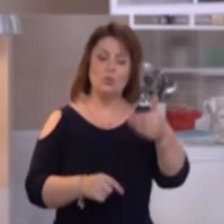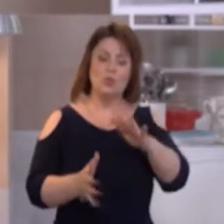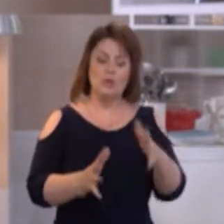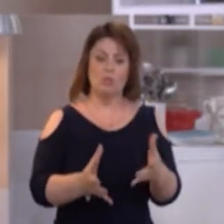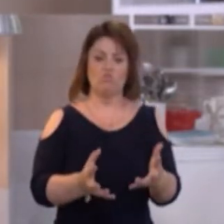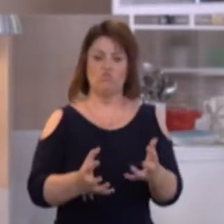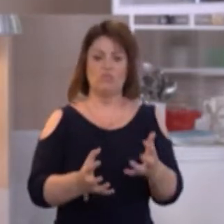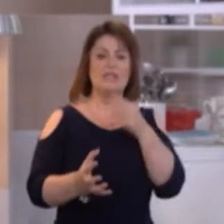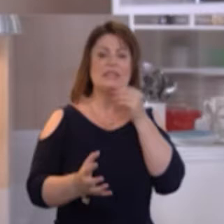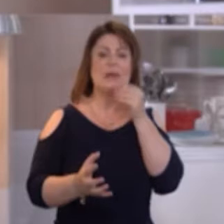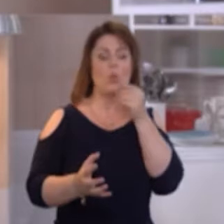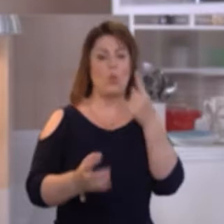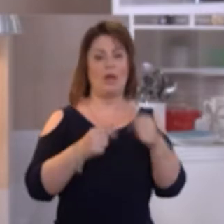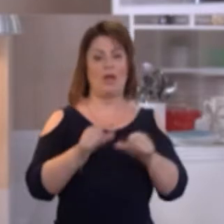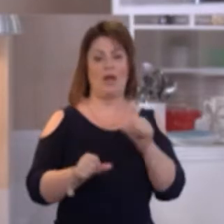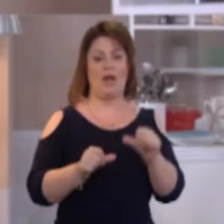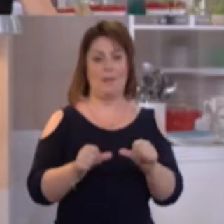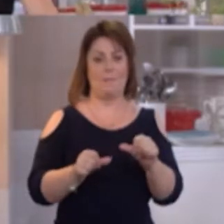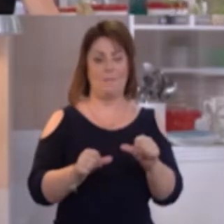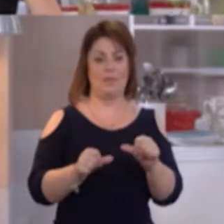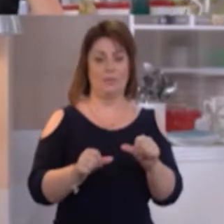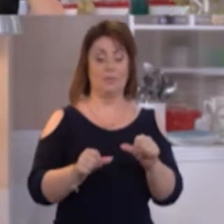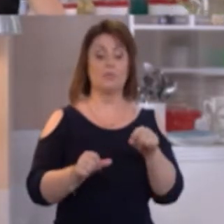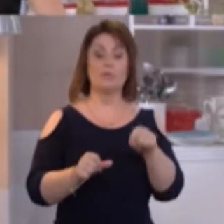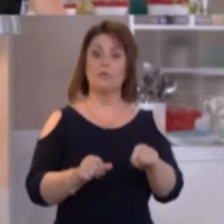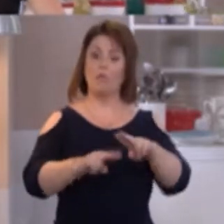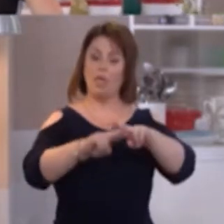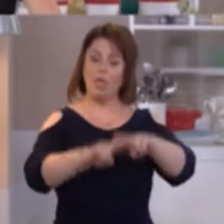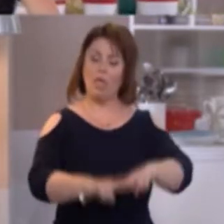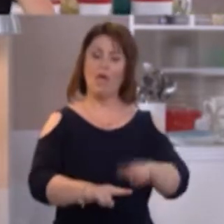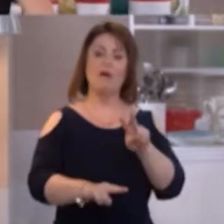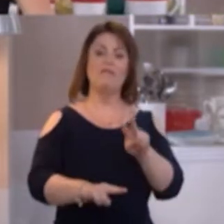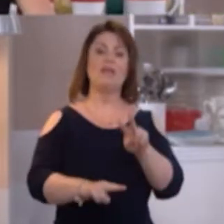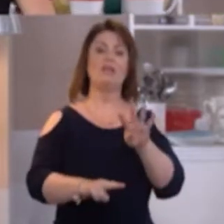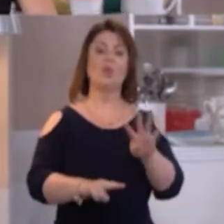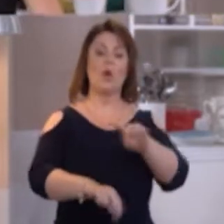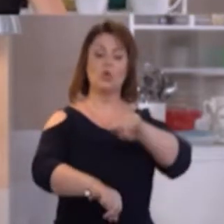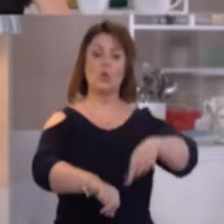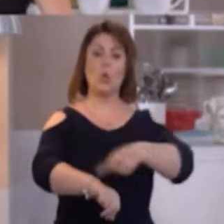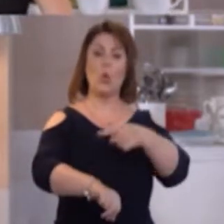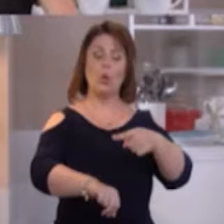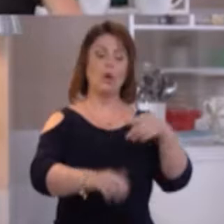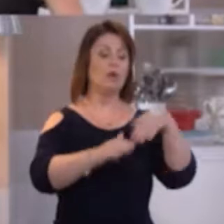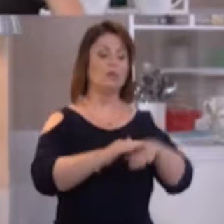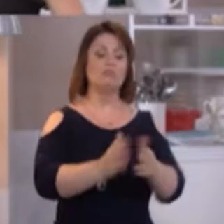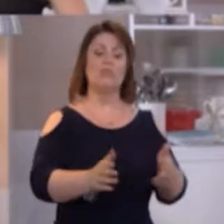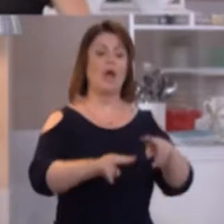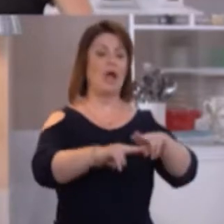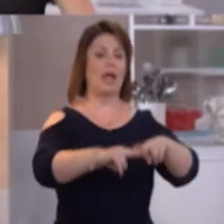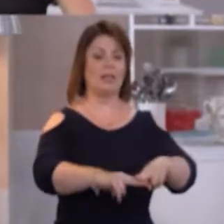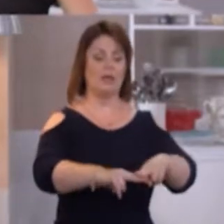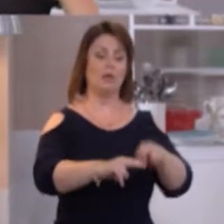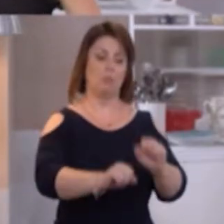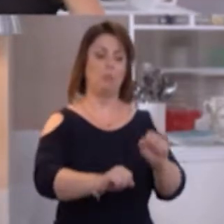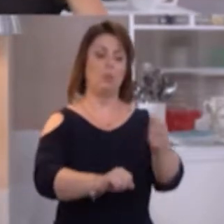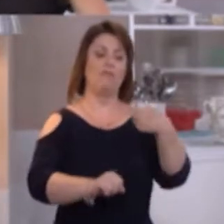caramellizza e cambia sapore. E poi lasciarle per 24 ore a candire, okay, anche in